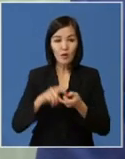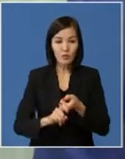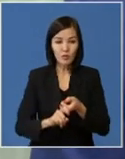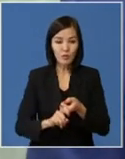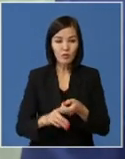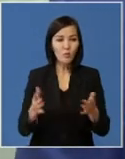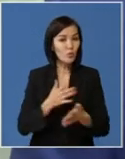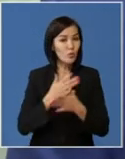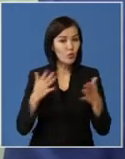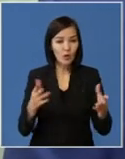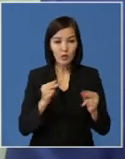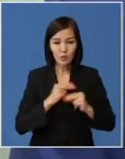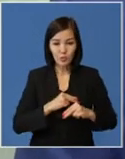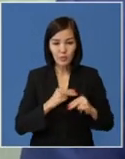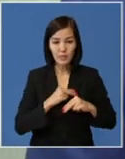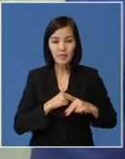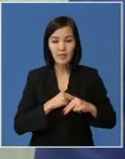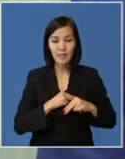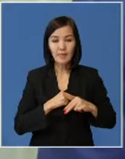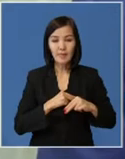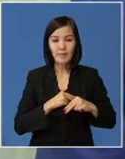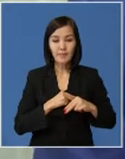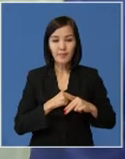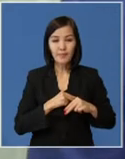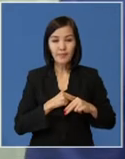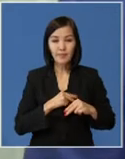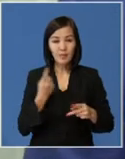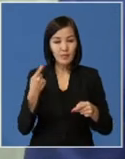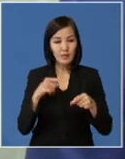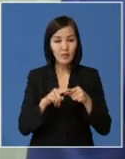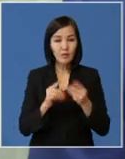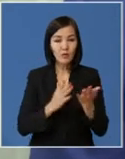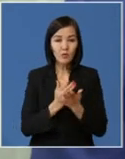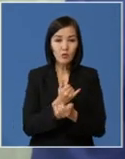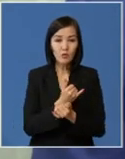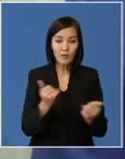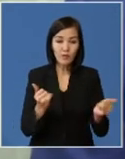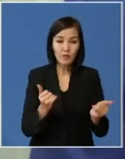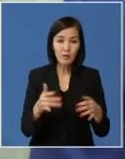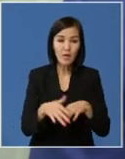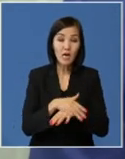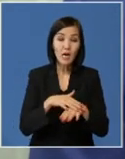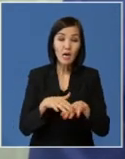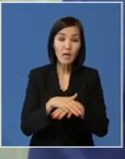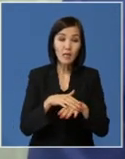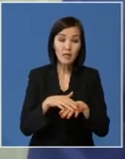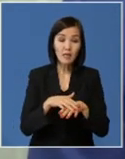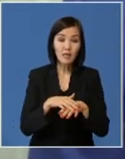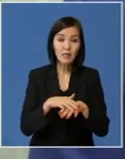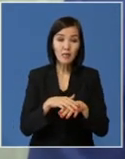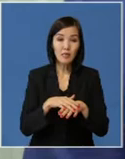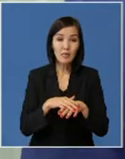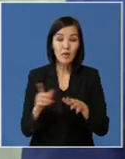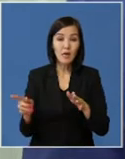үлкен жұмыс. Мына даже мына тех условияның өзі қазір берілетін халық алатын тех условияның өзі ары